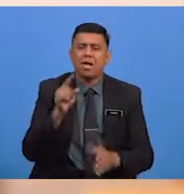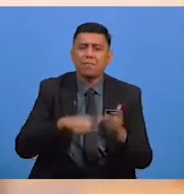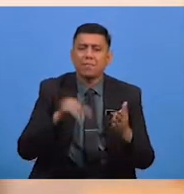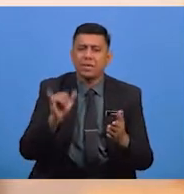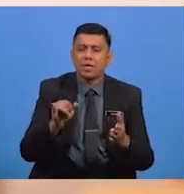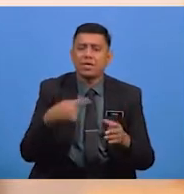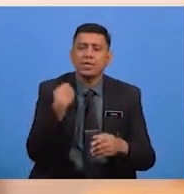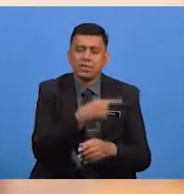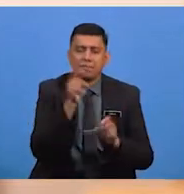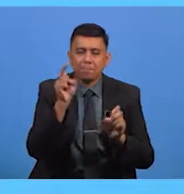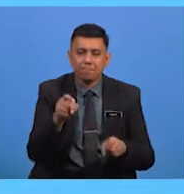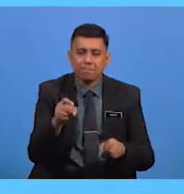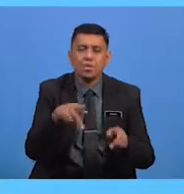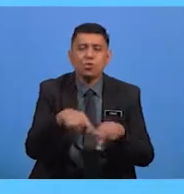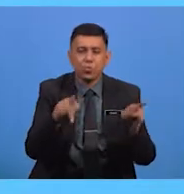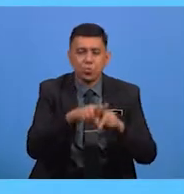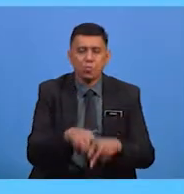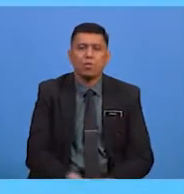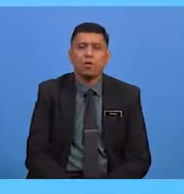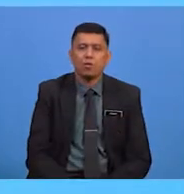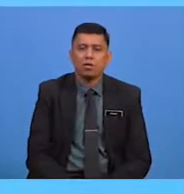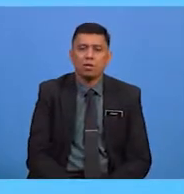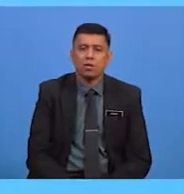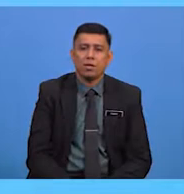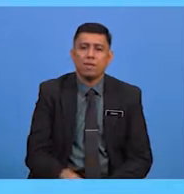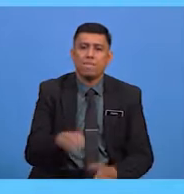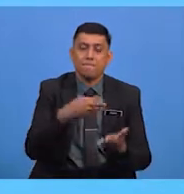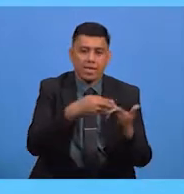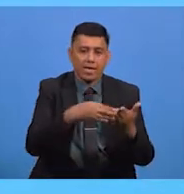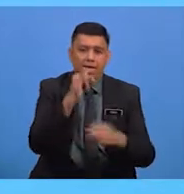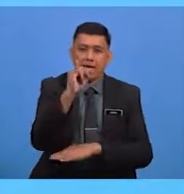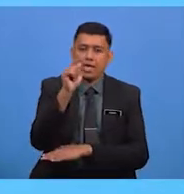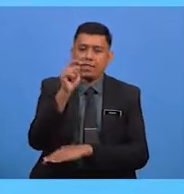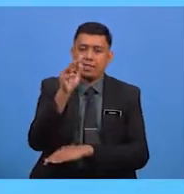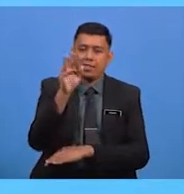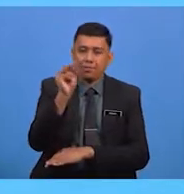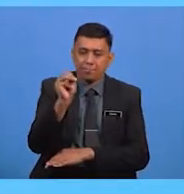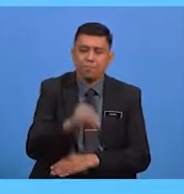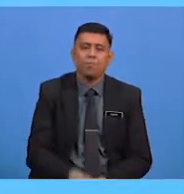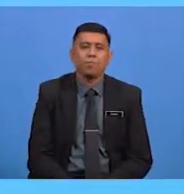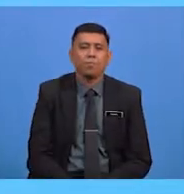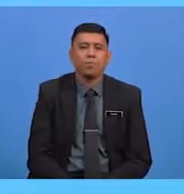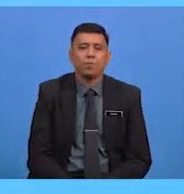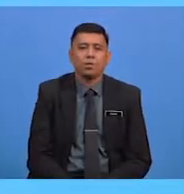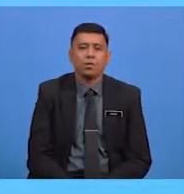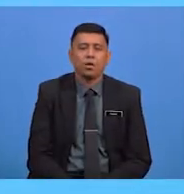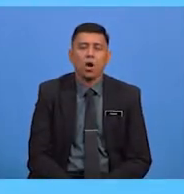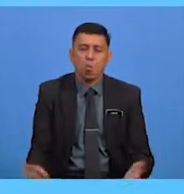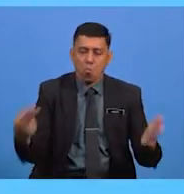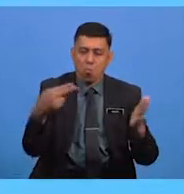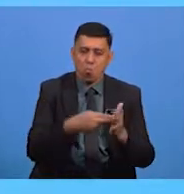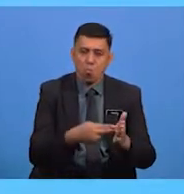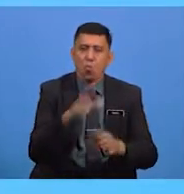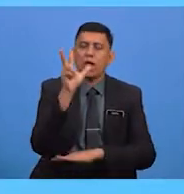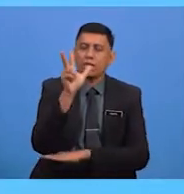diperlukan? Pertama, pembeli ubah bill item. Kedua, pembeli ubah ulang.